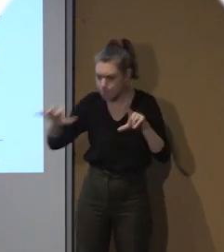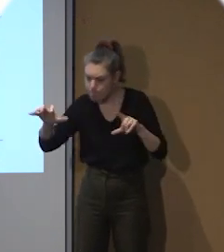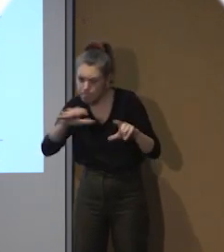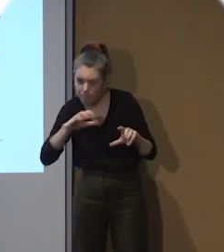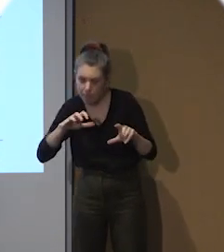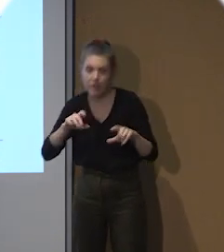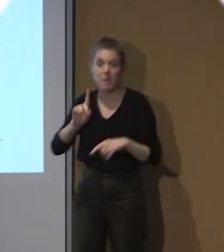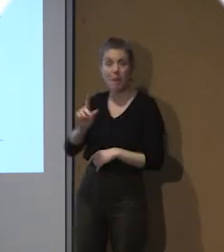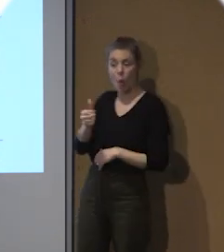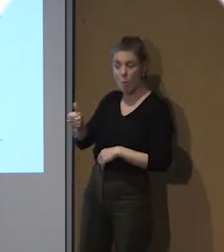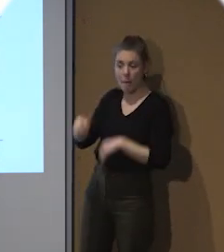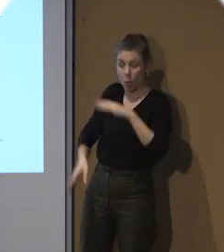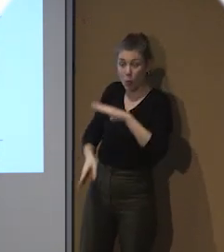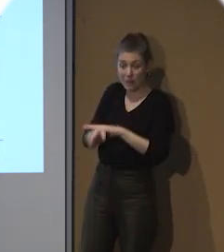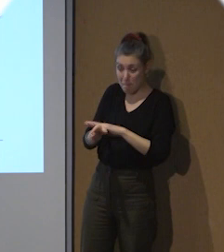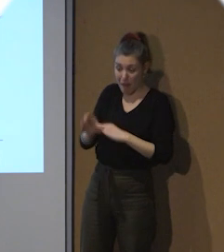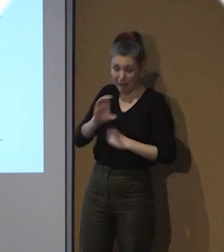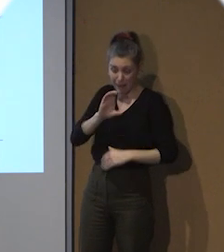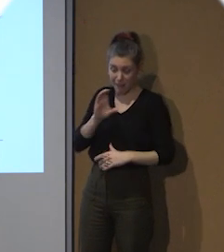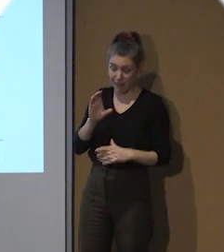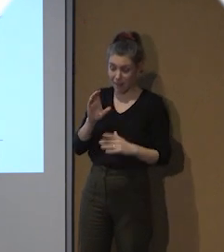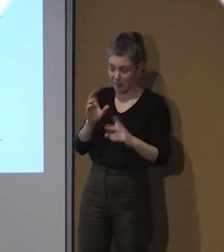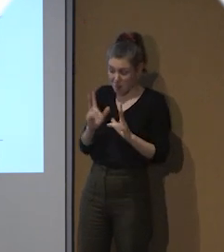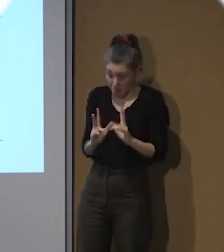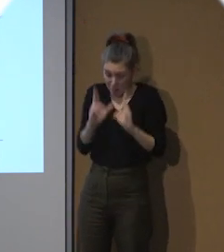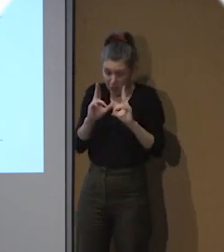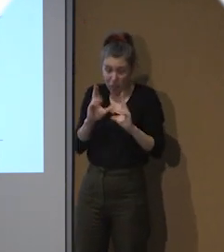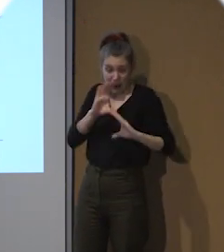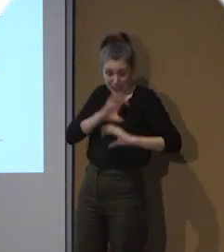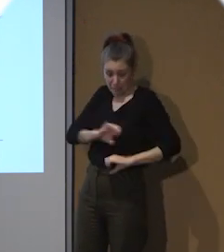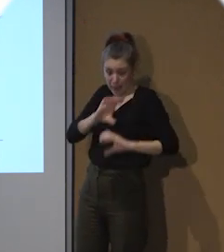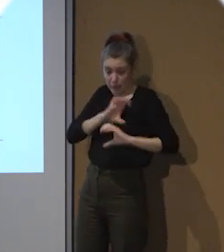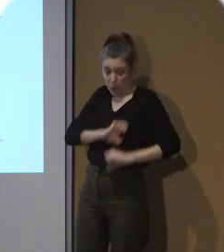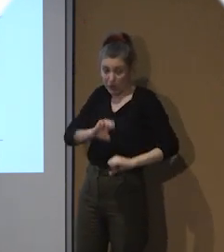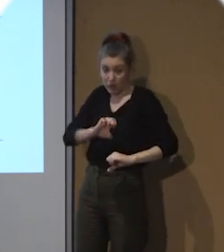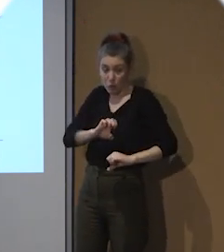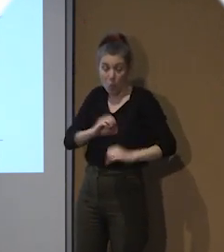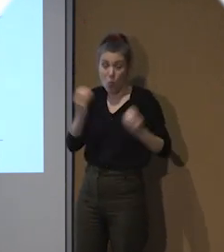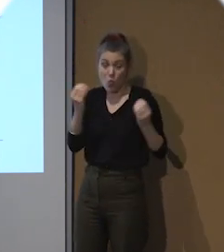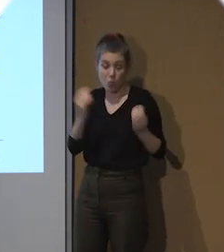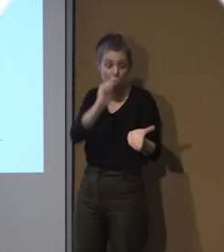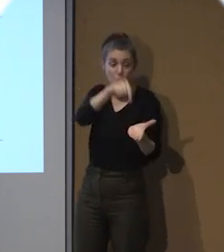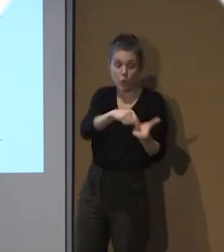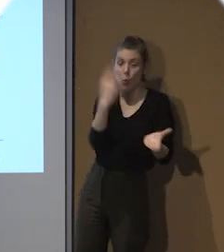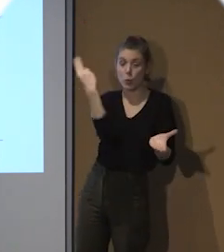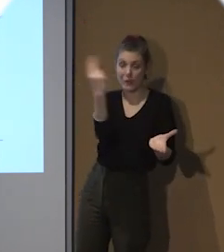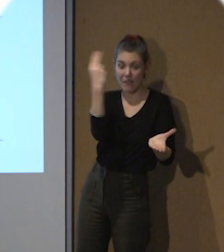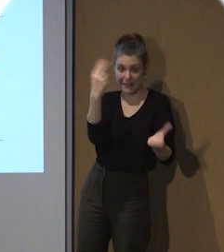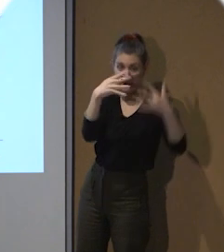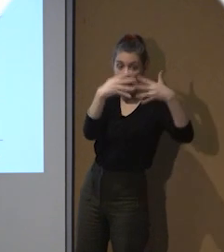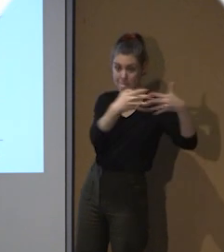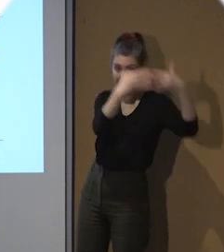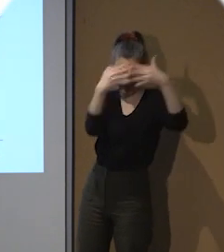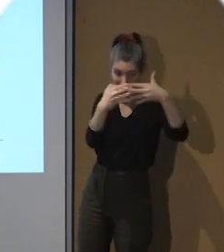sera les expérimentations réalisées dans les salles de gymnastique des universités américaines qui vont commencer à donner les